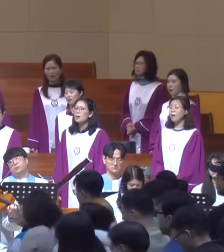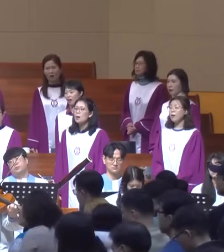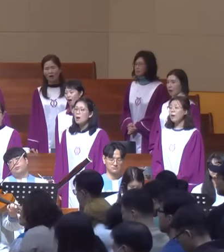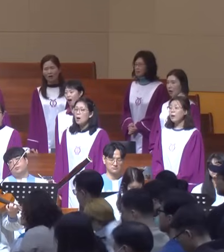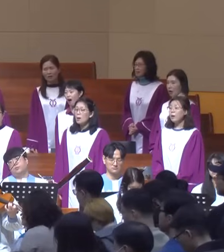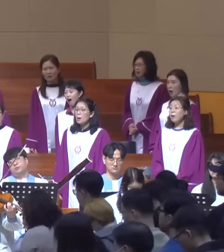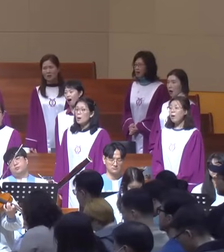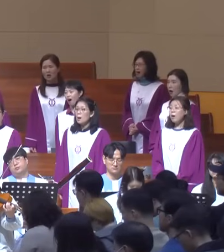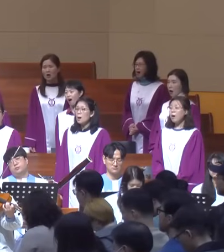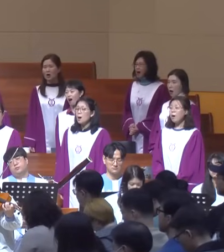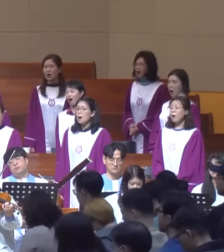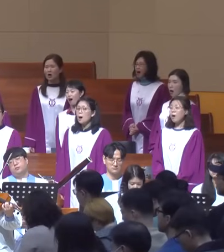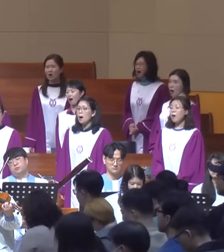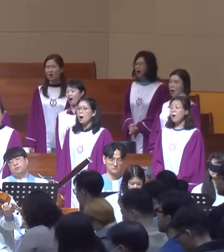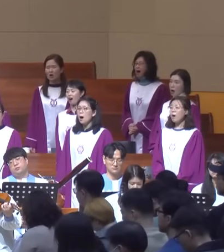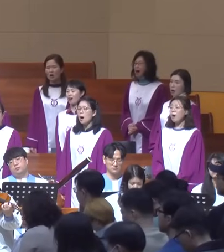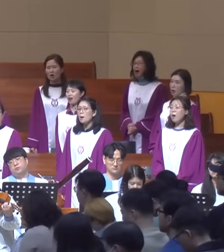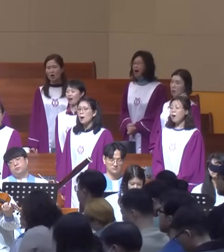amen